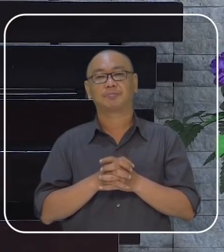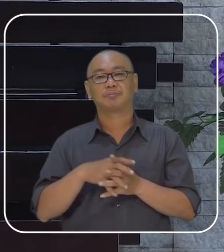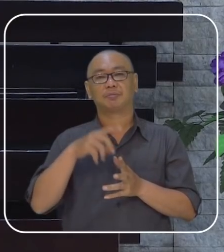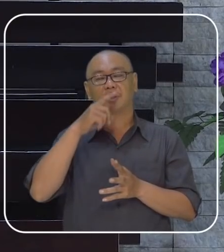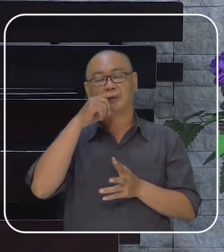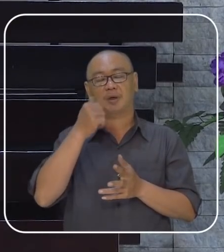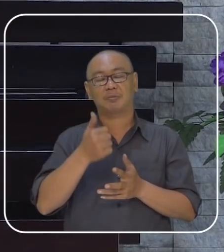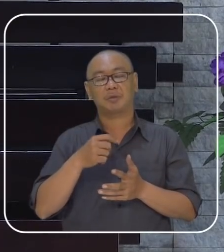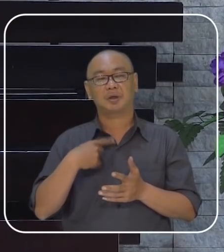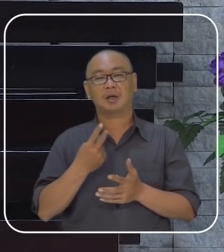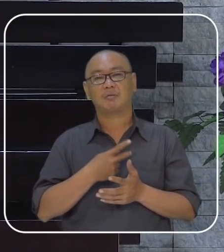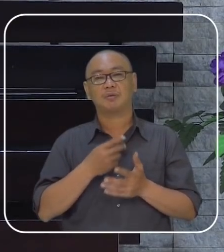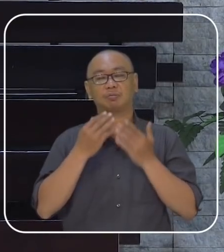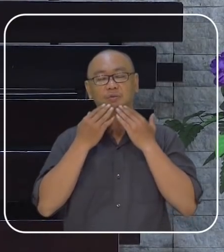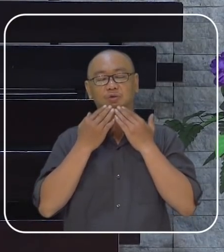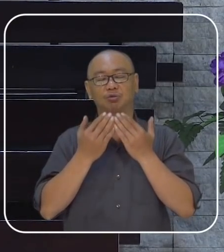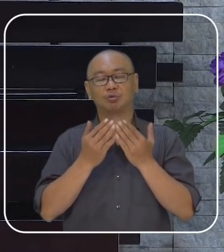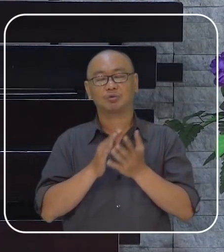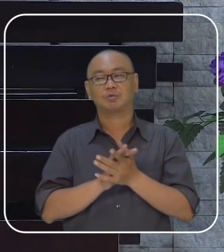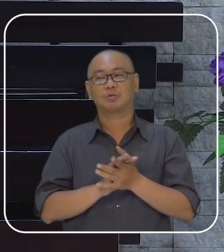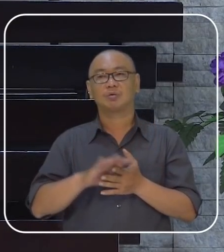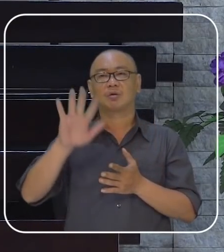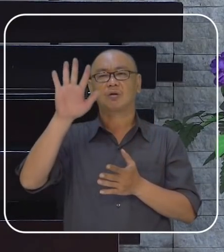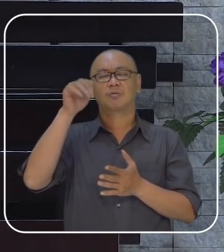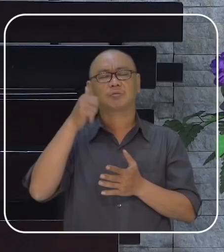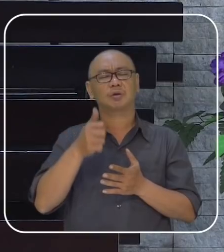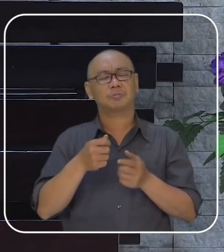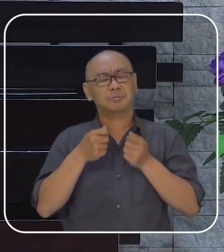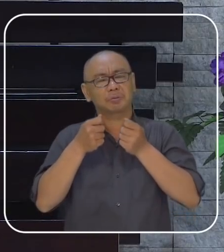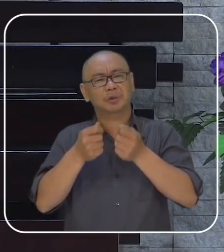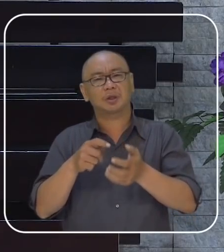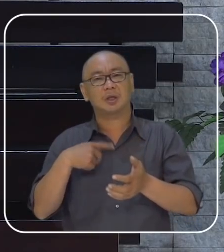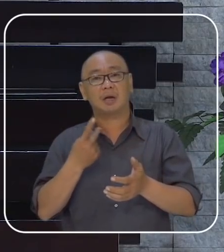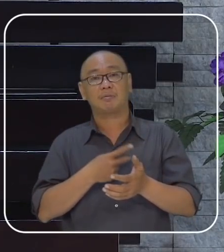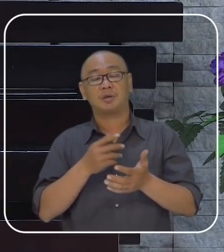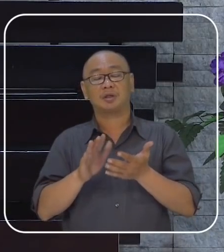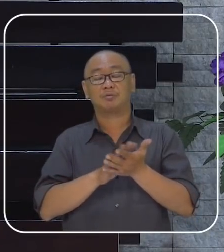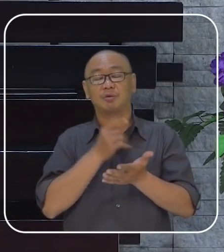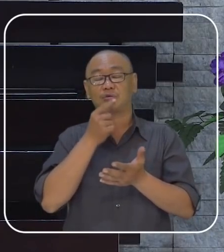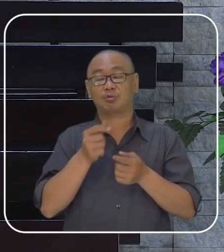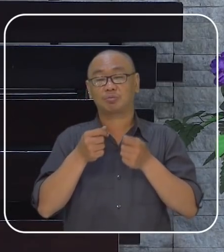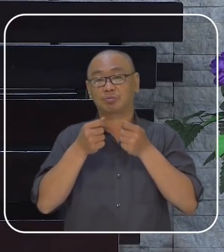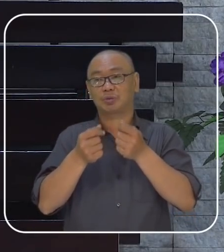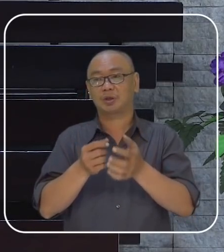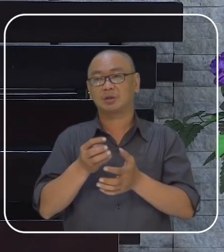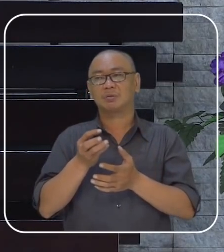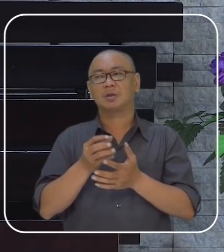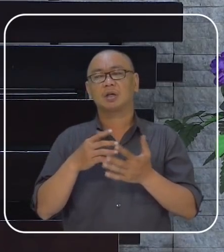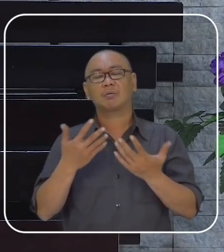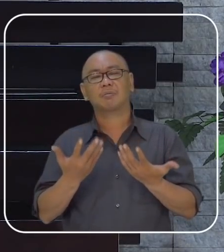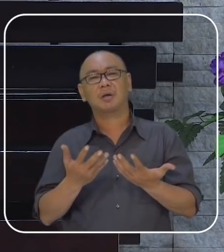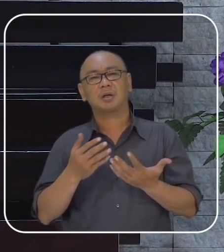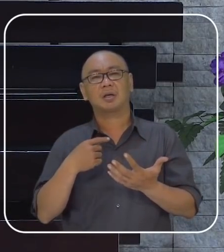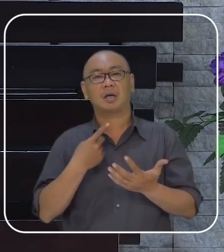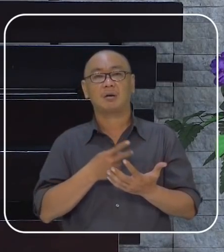Bapa yang baik, kami bersyukur Engkau boleh memberikan kami kesempatan untuk kami memberikan sebagian dari apa yang kami